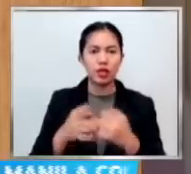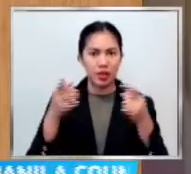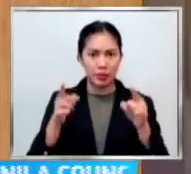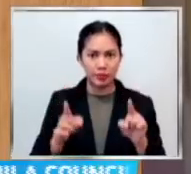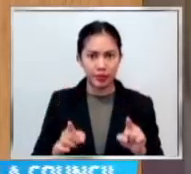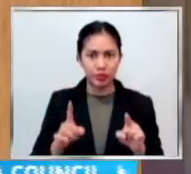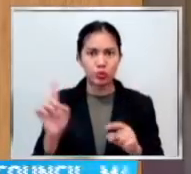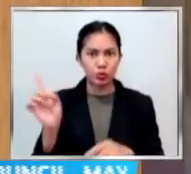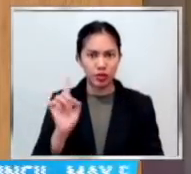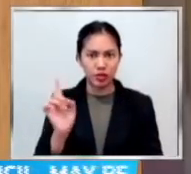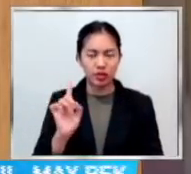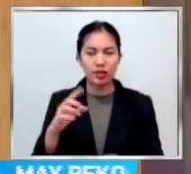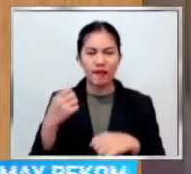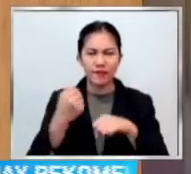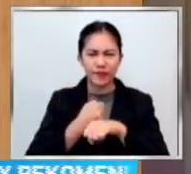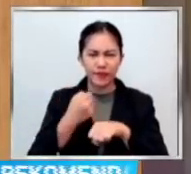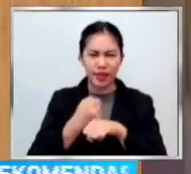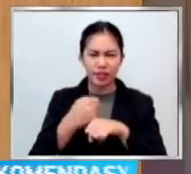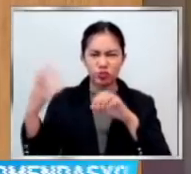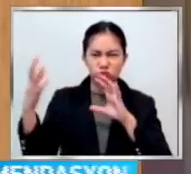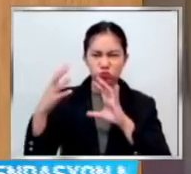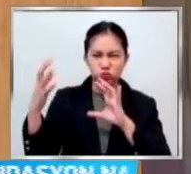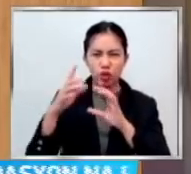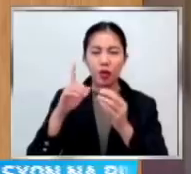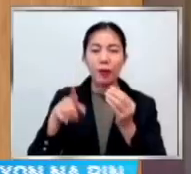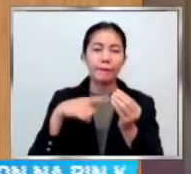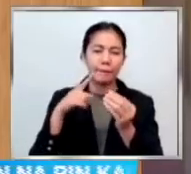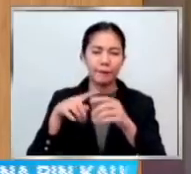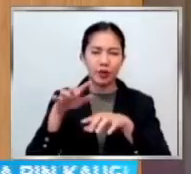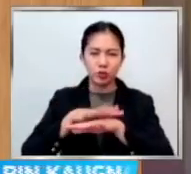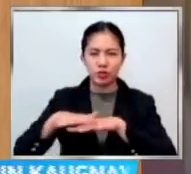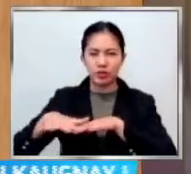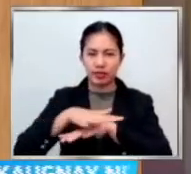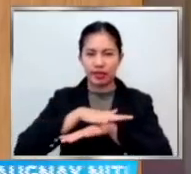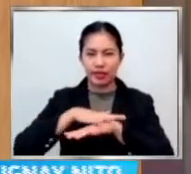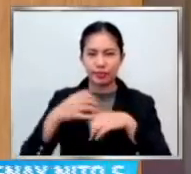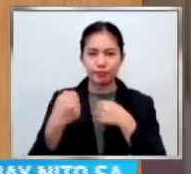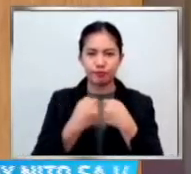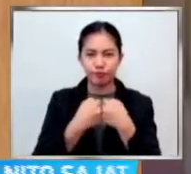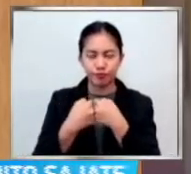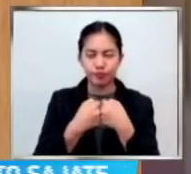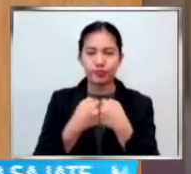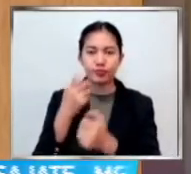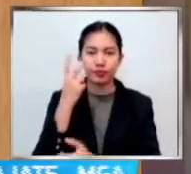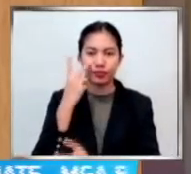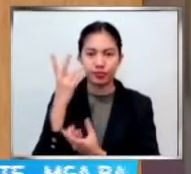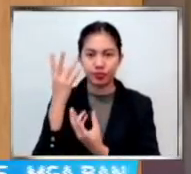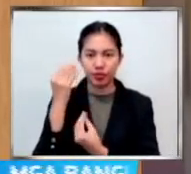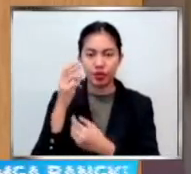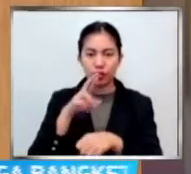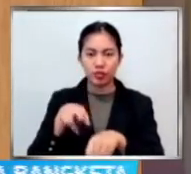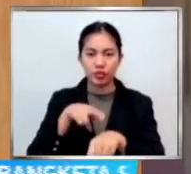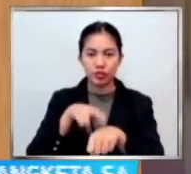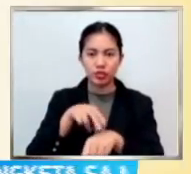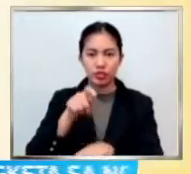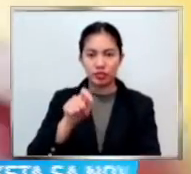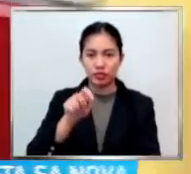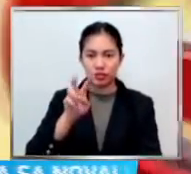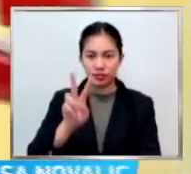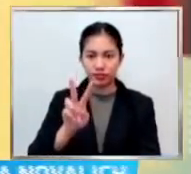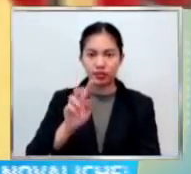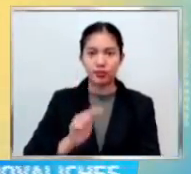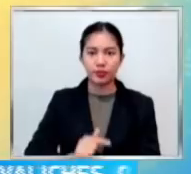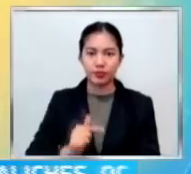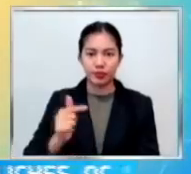sa lupa. Balitang hatid ni Jessica Kalinog ng GMA Regional TV Balitang Bicolandia.